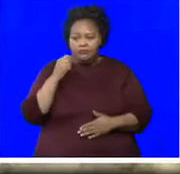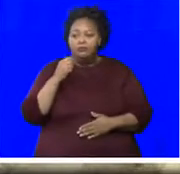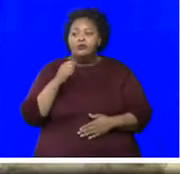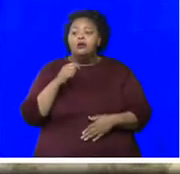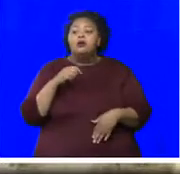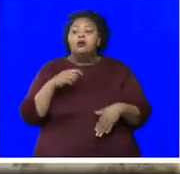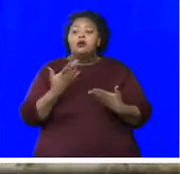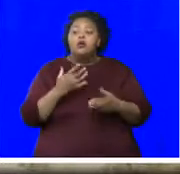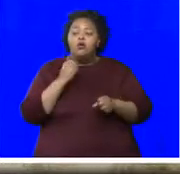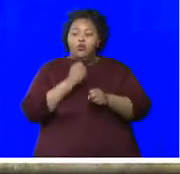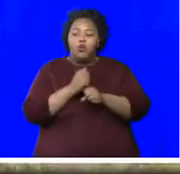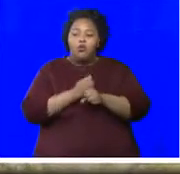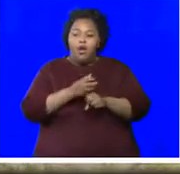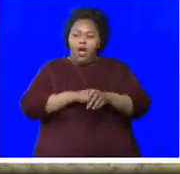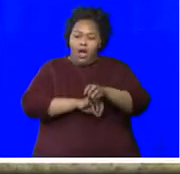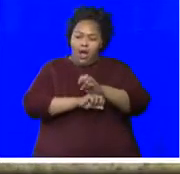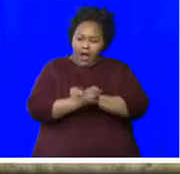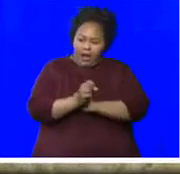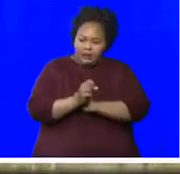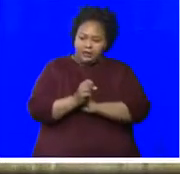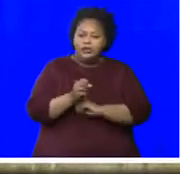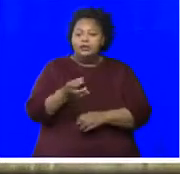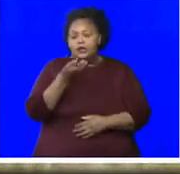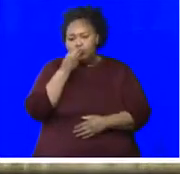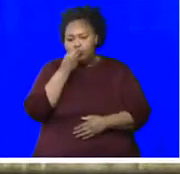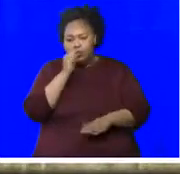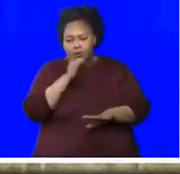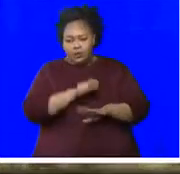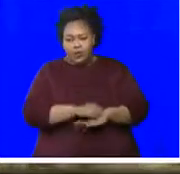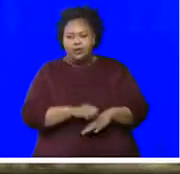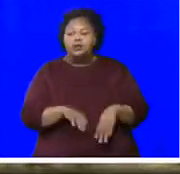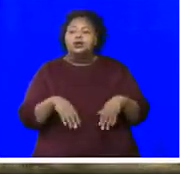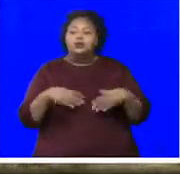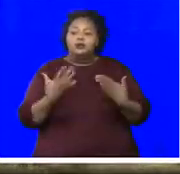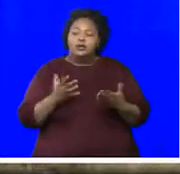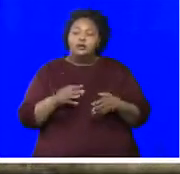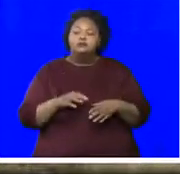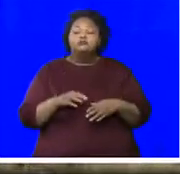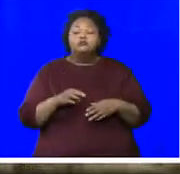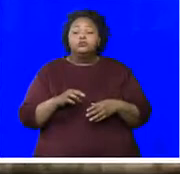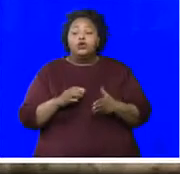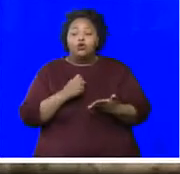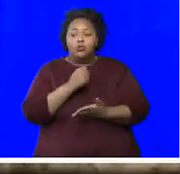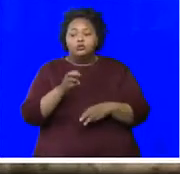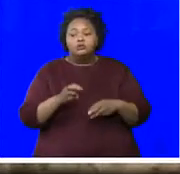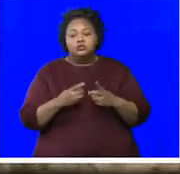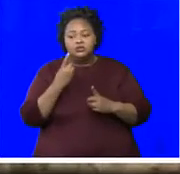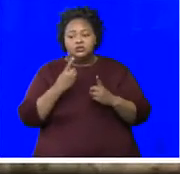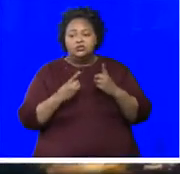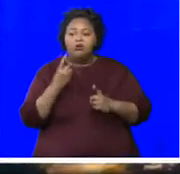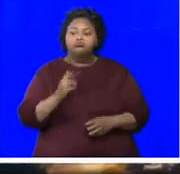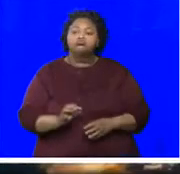lo msebenti wekulungisa lo fenisi eTindzaba Eswatini TV ngibongo simagagule enkambeni